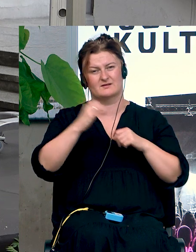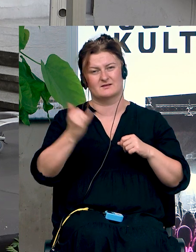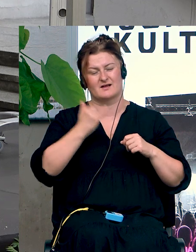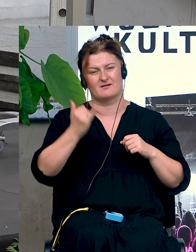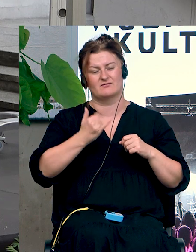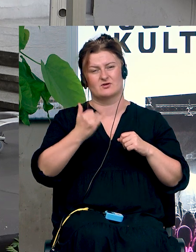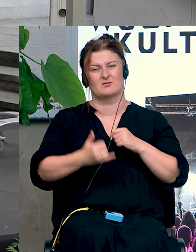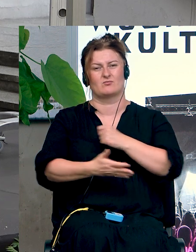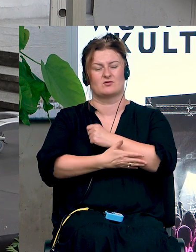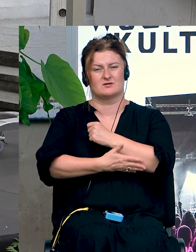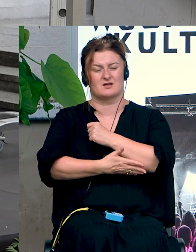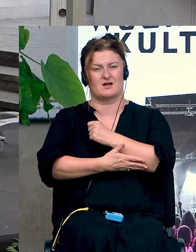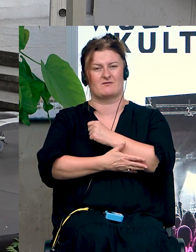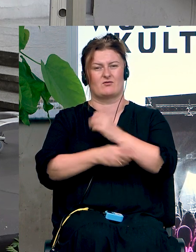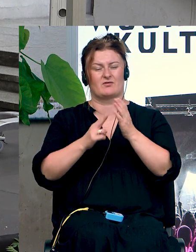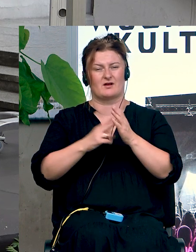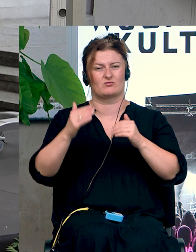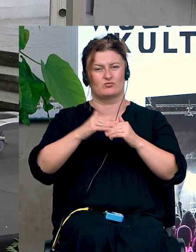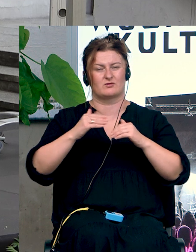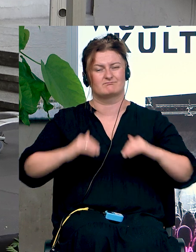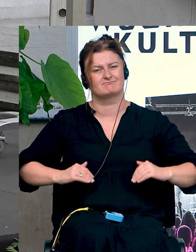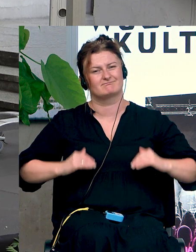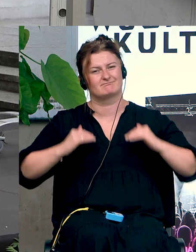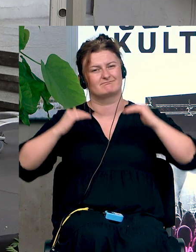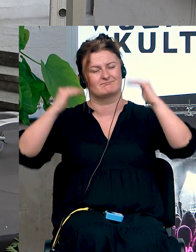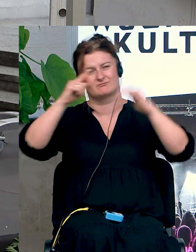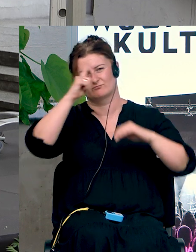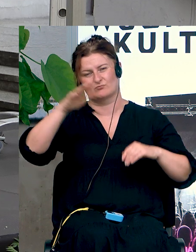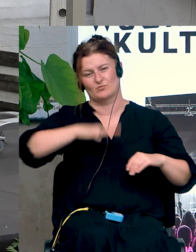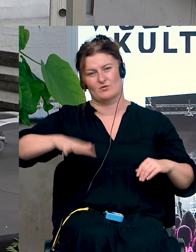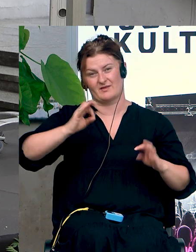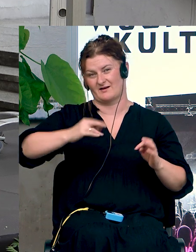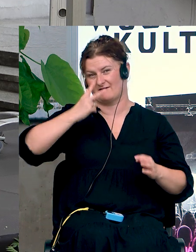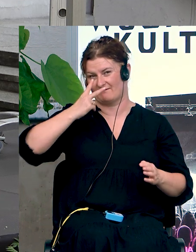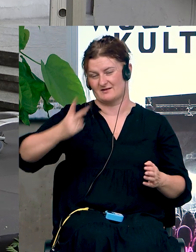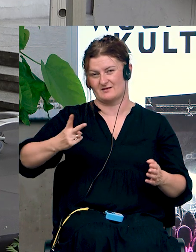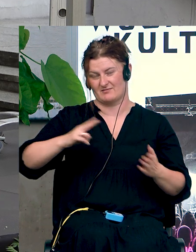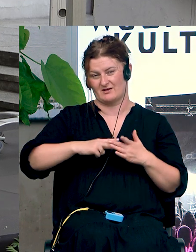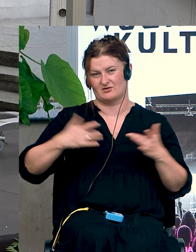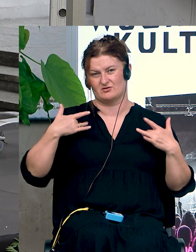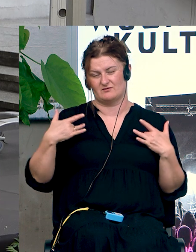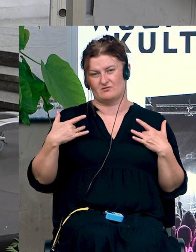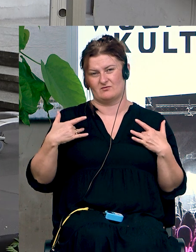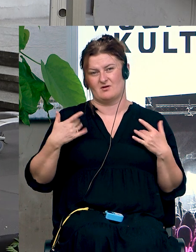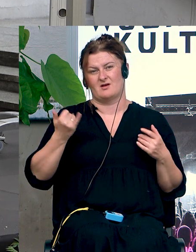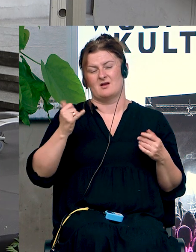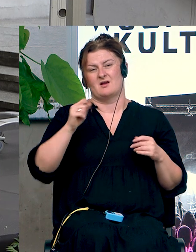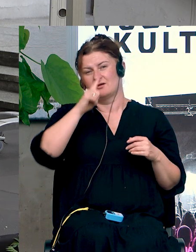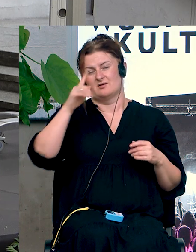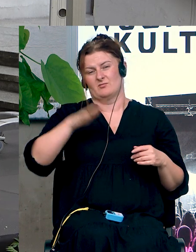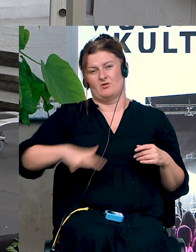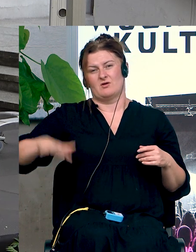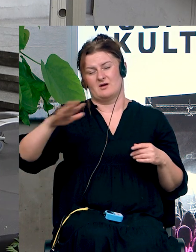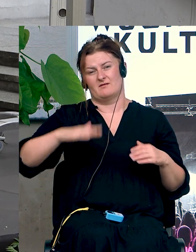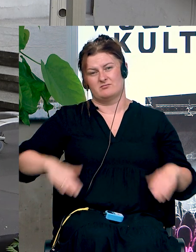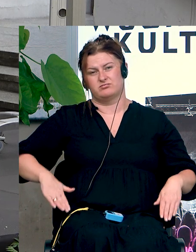росте суспільство. І ми зараз бачимо на власні очі, яким виросло суспільство на російській